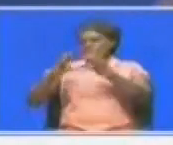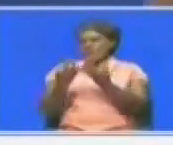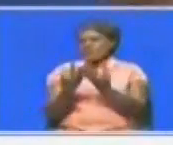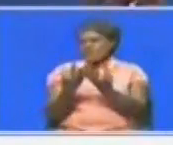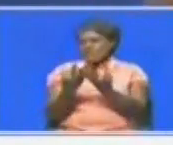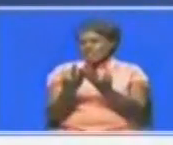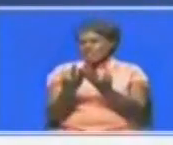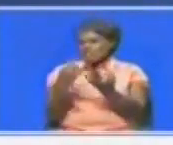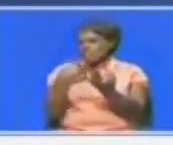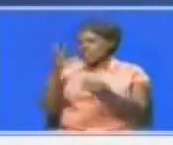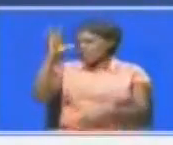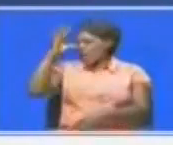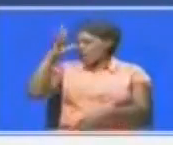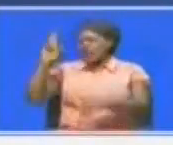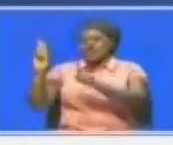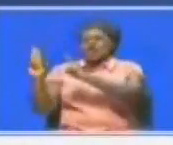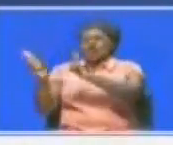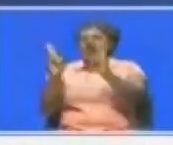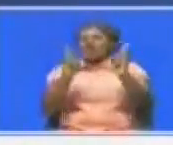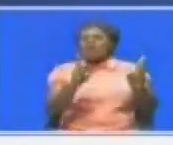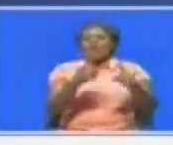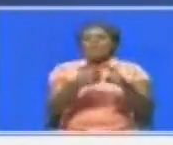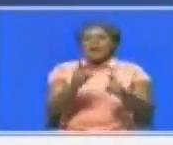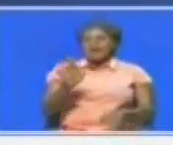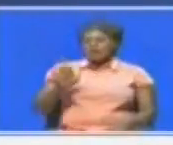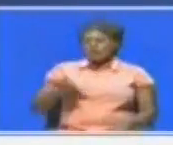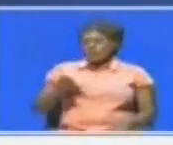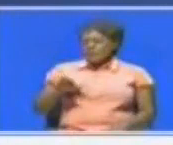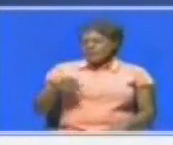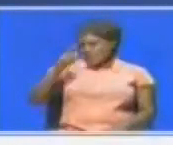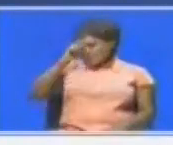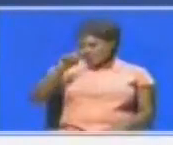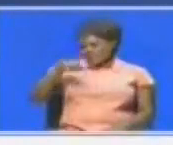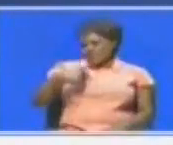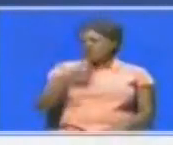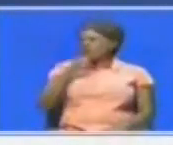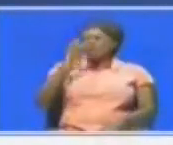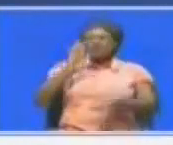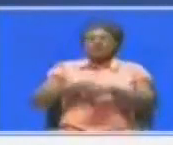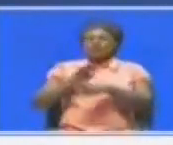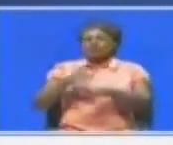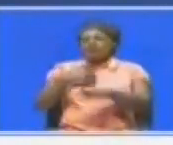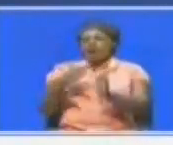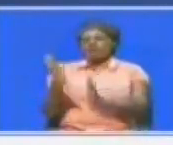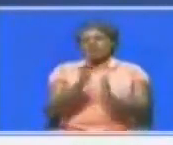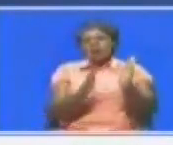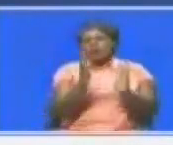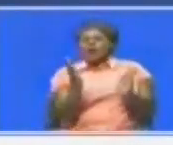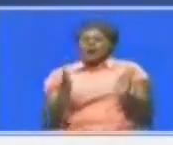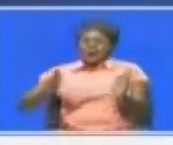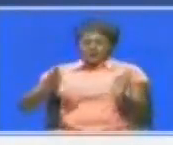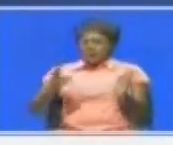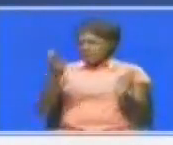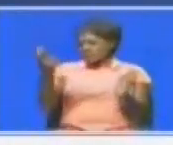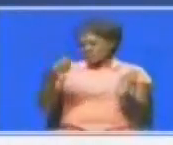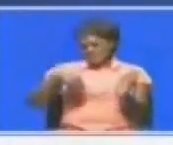kucheat ni kitu ya kawaida, hakuna heshima. Lakini mwanamke, kama unajiheshimu, sio ni kama ni vizuri kuwa na mpango wa kando huku nje. Jiheshimu,